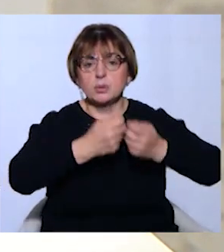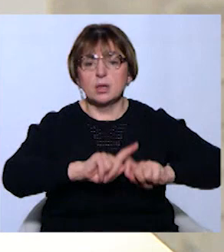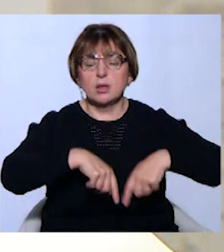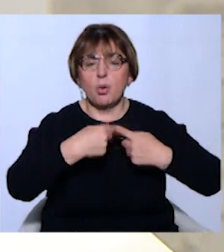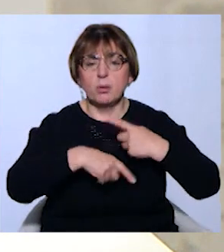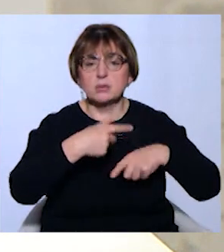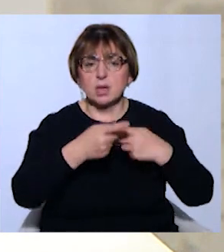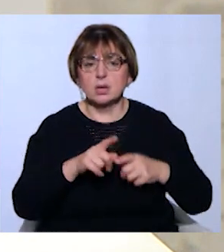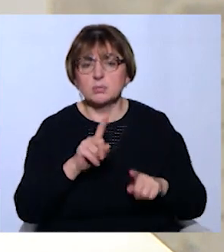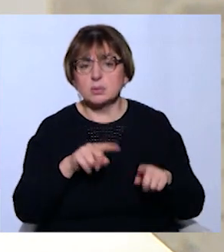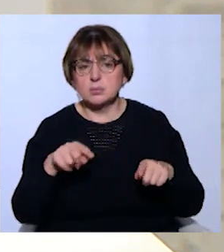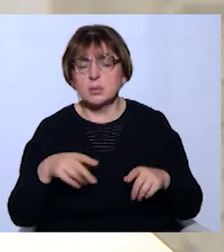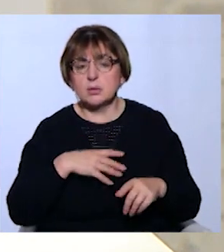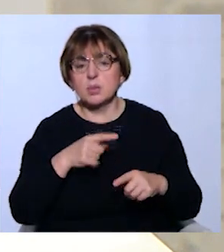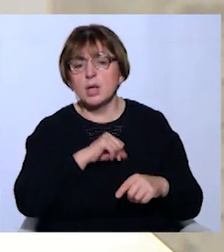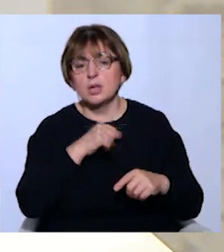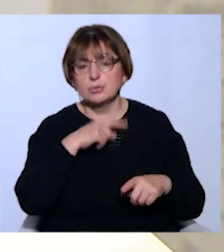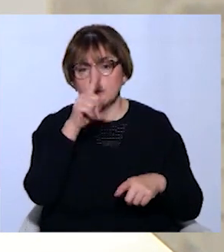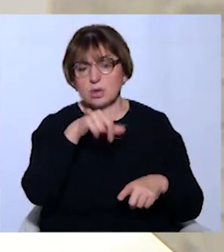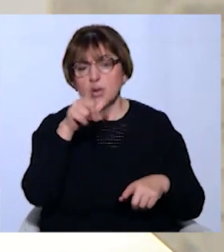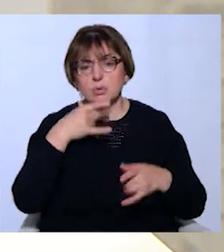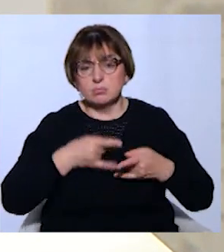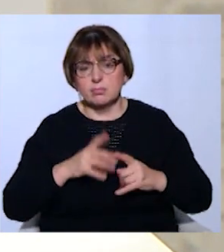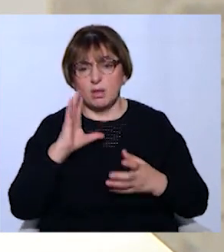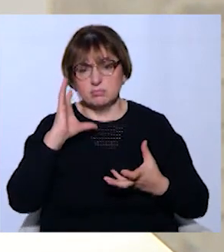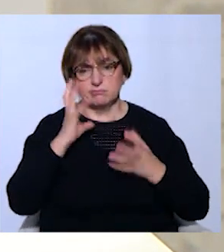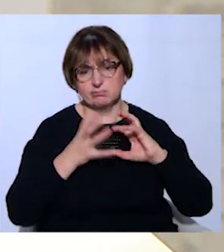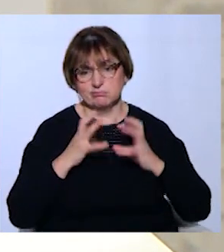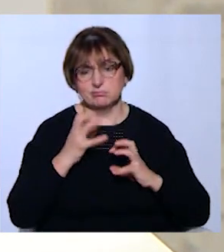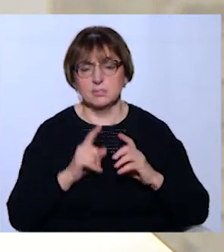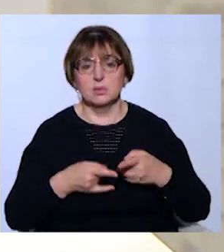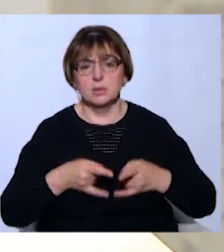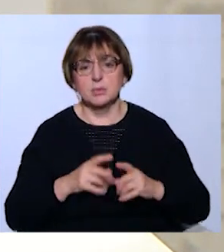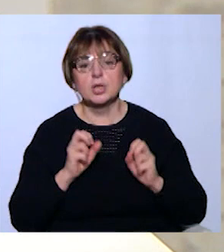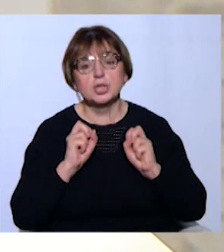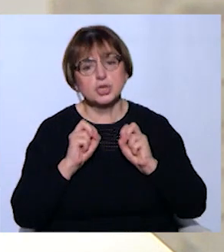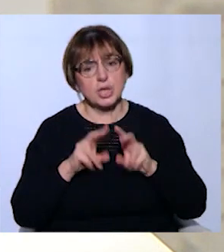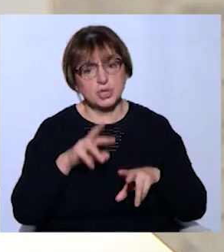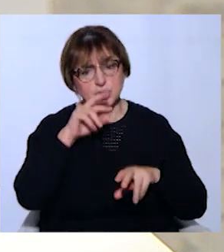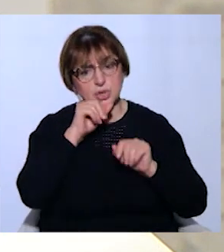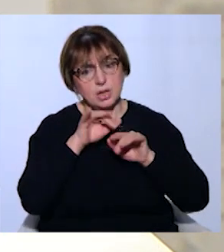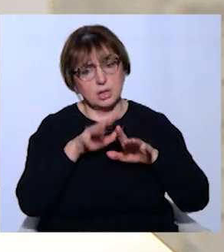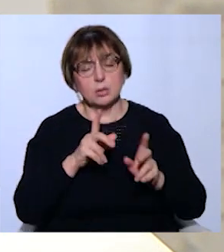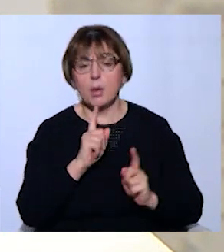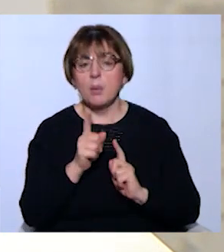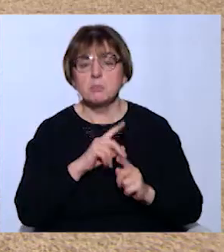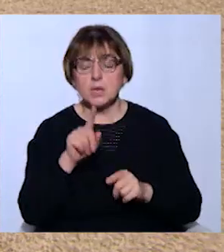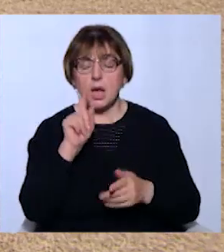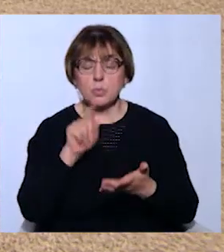აი რაღაც თაობებში მერე სიმახინჯეებიც კი ჩდება და ძალიან საშიშია მოკლედ ეს და აუცილებელია მისი